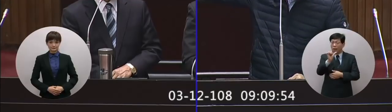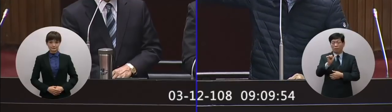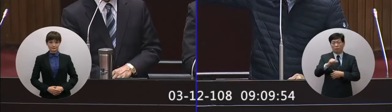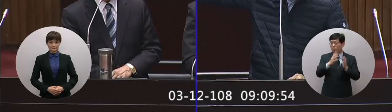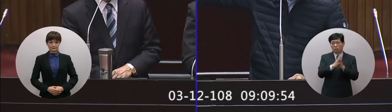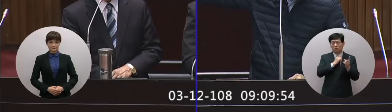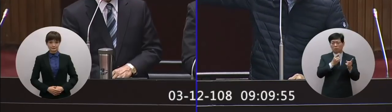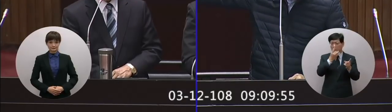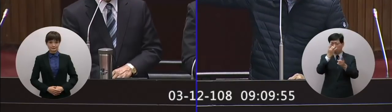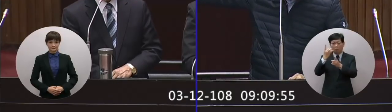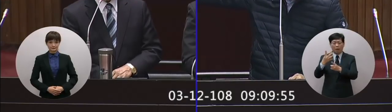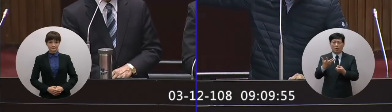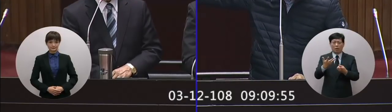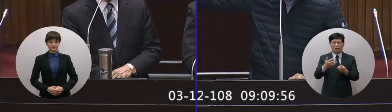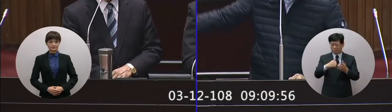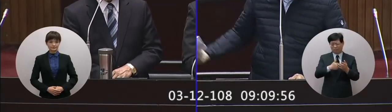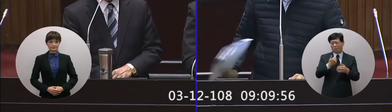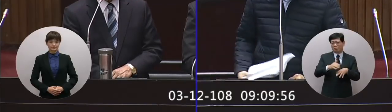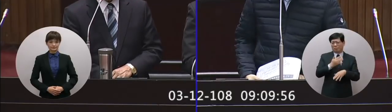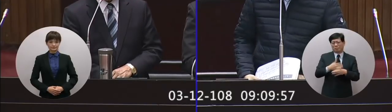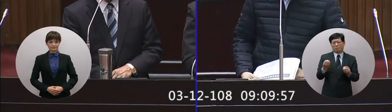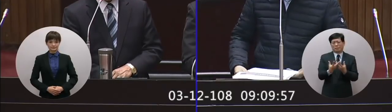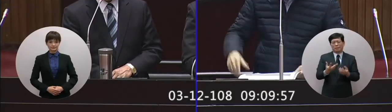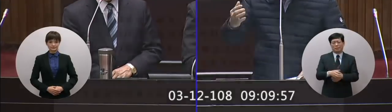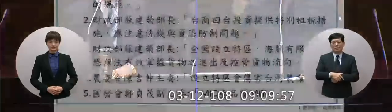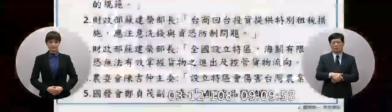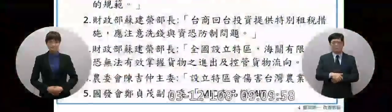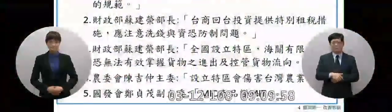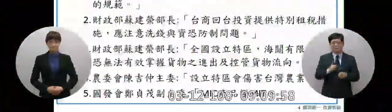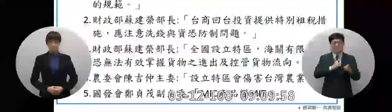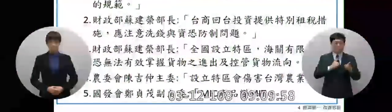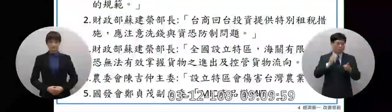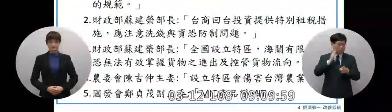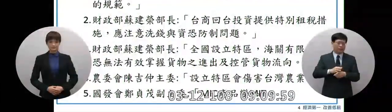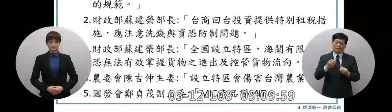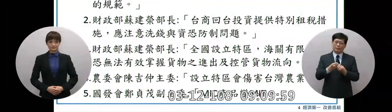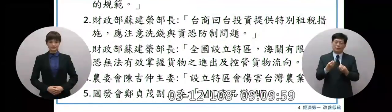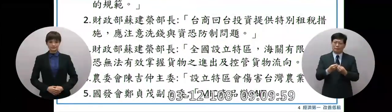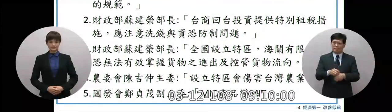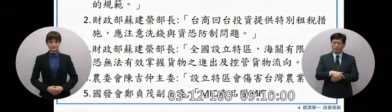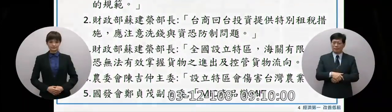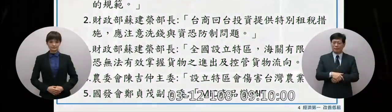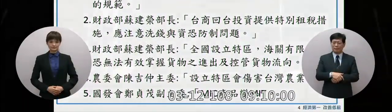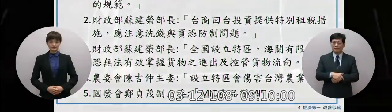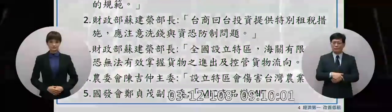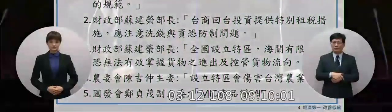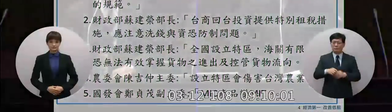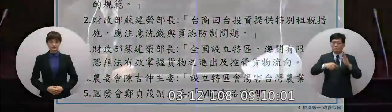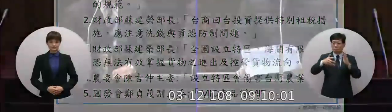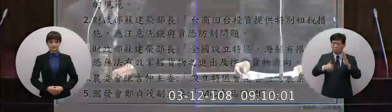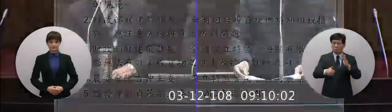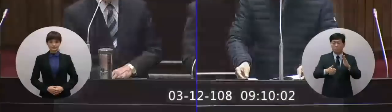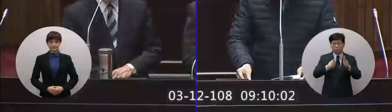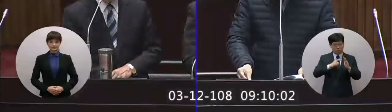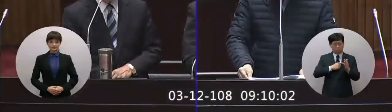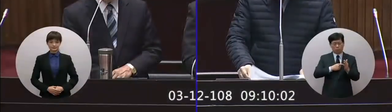有一点成立，没有一点成立，自打自己的嘴巴哎、欸。所以啊，院长，